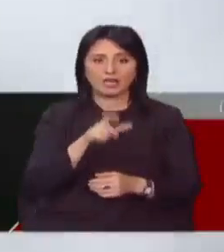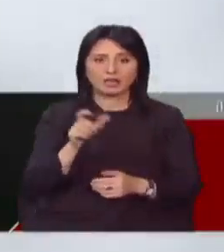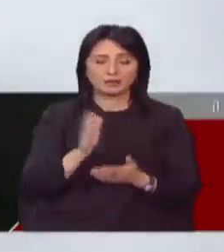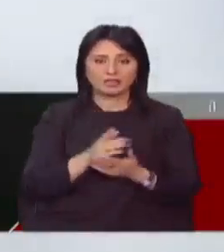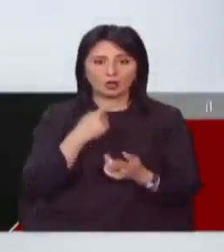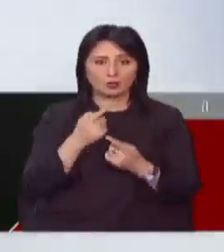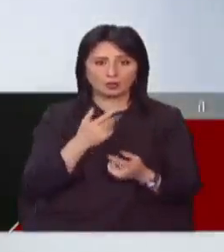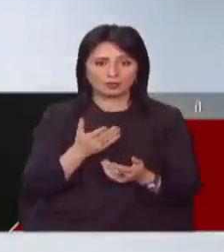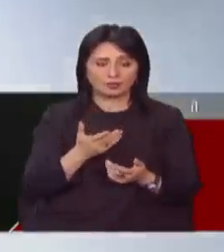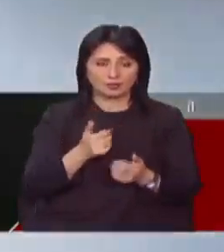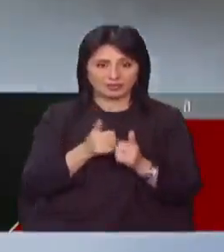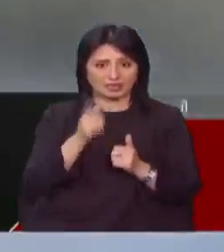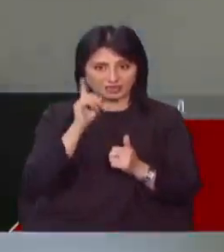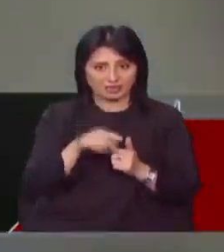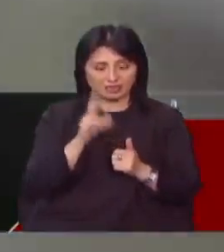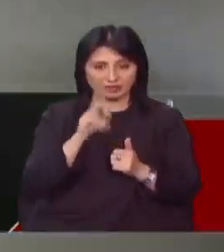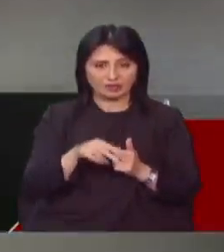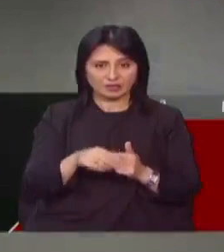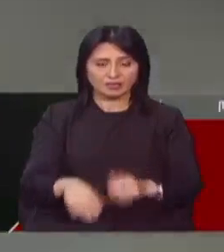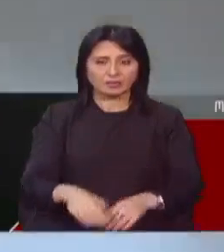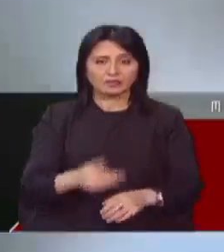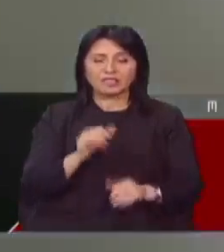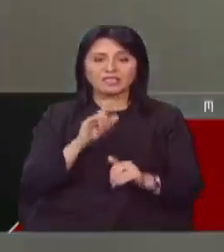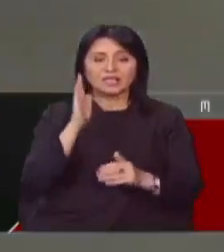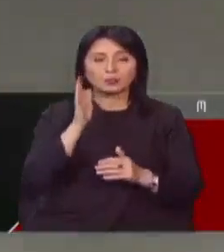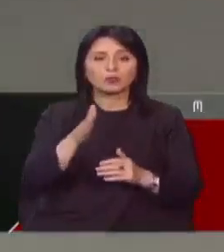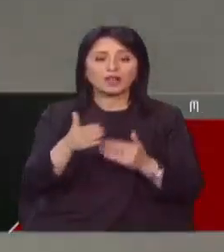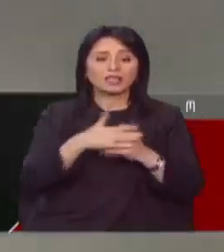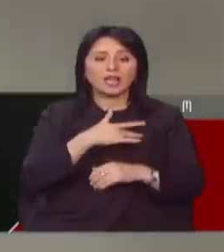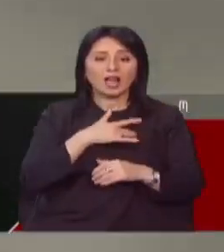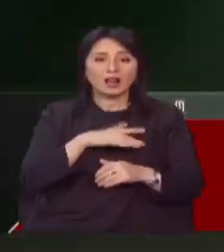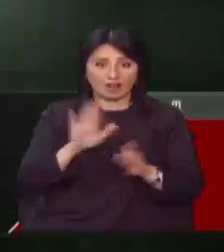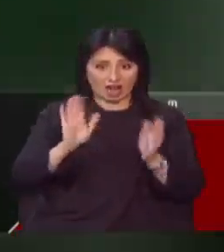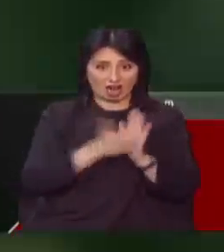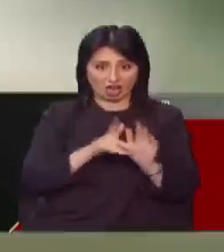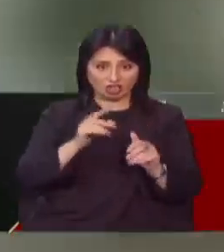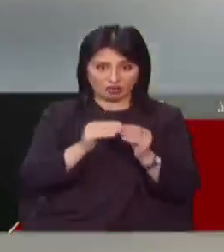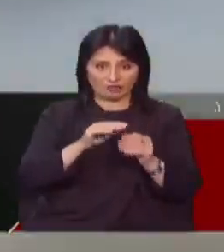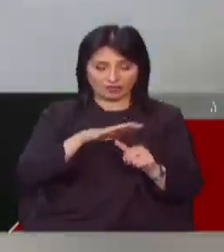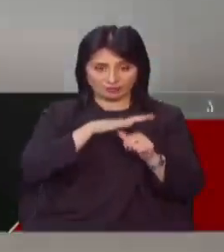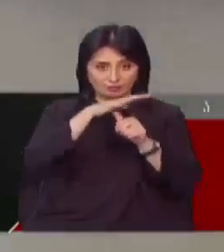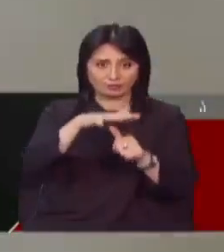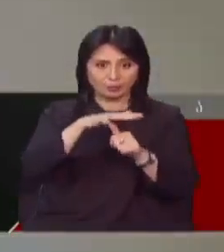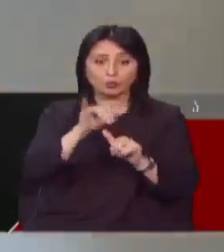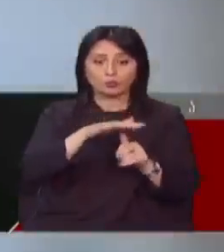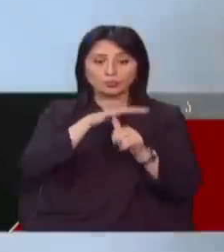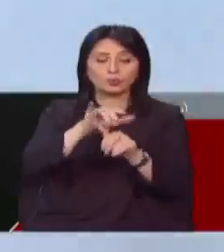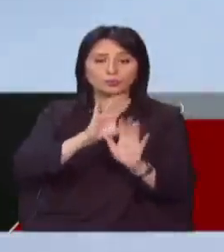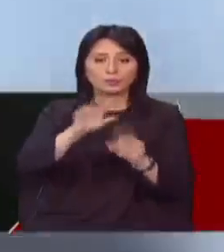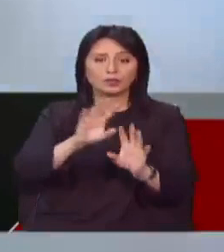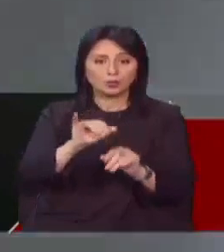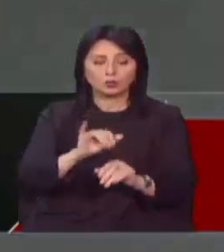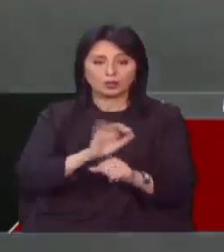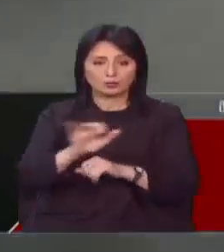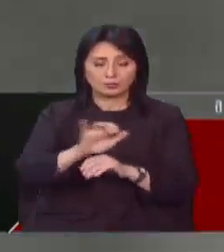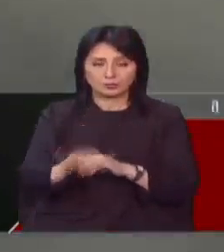არის საუბარი? ხომ არ არის წინასწარი მონაცემი და სად მოხდება დაახლოებით ისევ რაჭის ტერიტორიაზე ამ ბროლაურში გადაიყვანენ ამ მოქალაქეებს